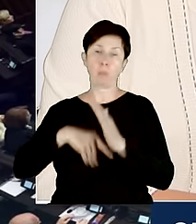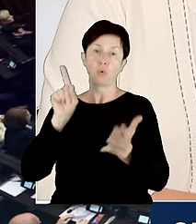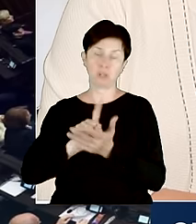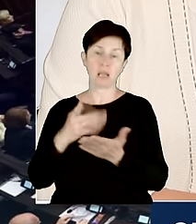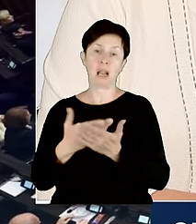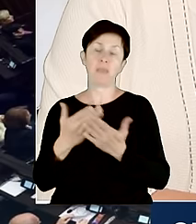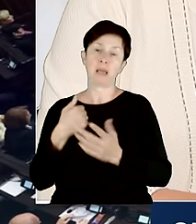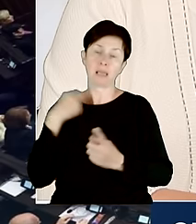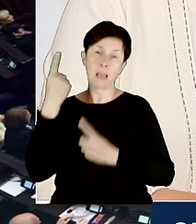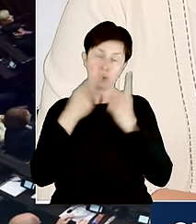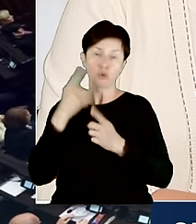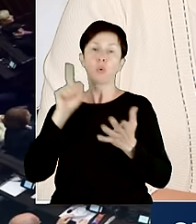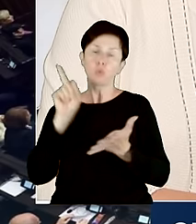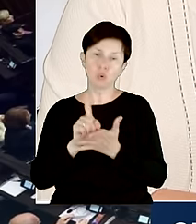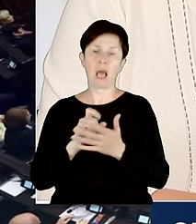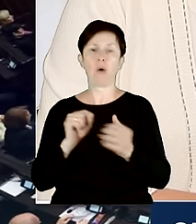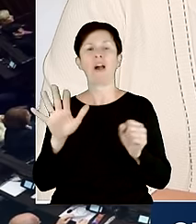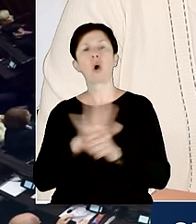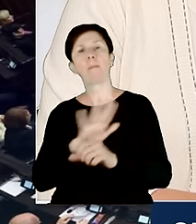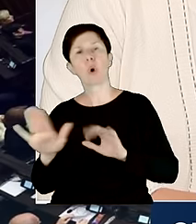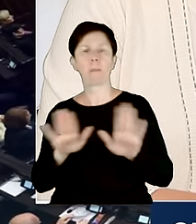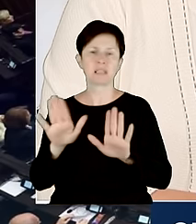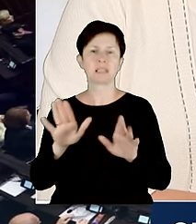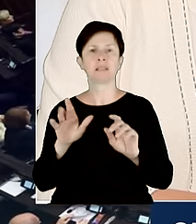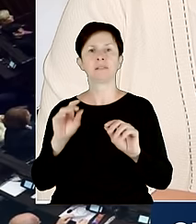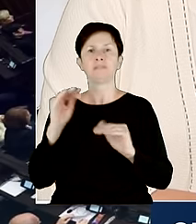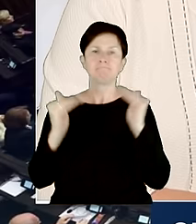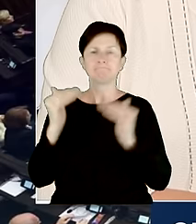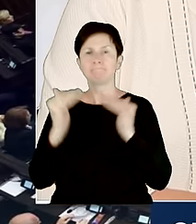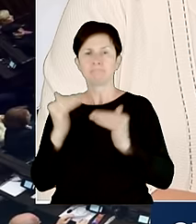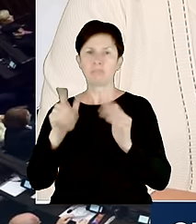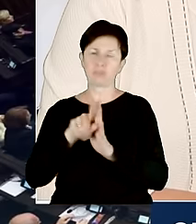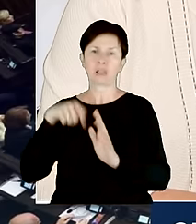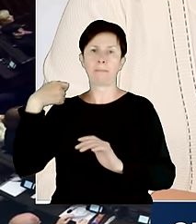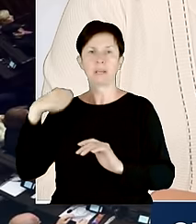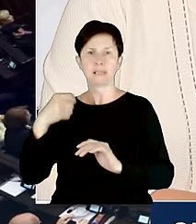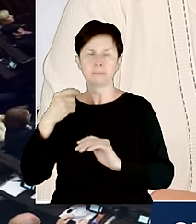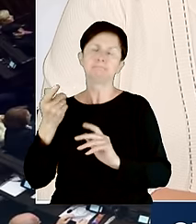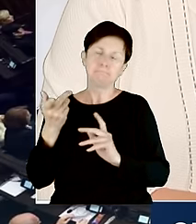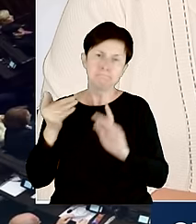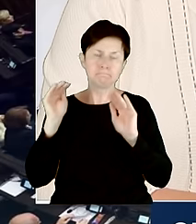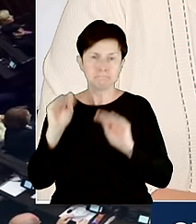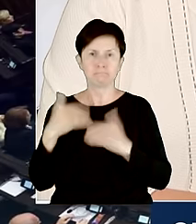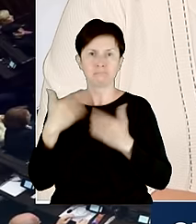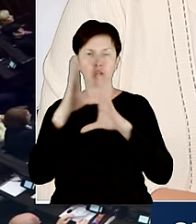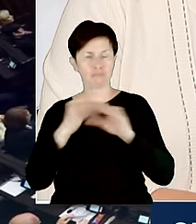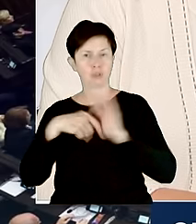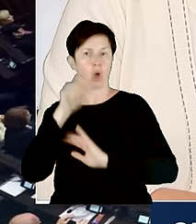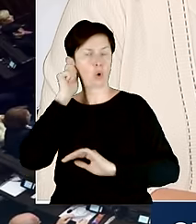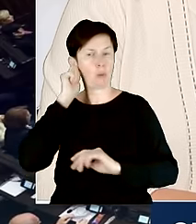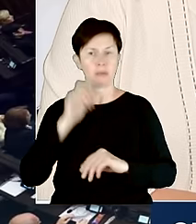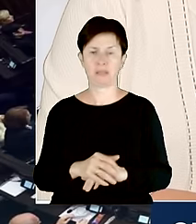tak wypracować taki kompromis, który pozwoli także prezydentowi pokłonić się nad losem kobiet, które zdaje sobie sprawę, że ma